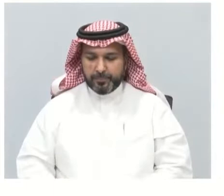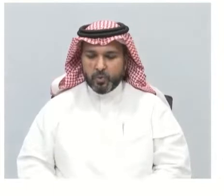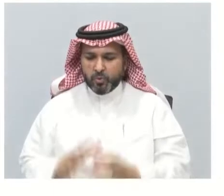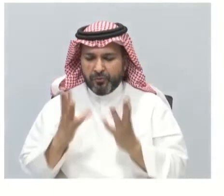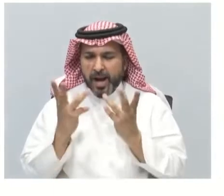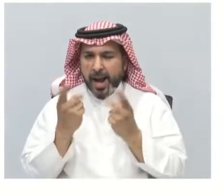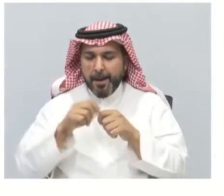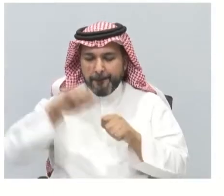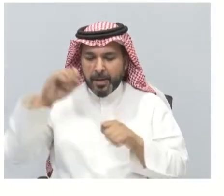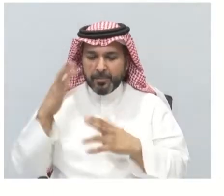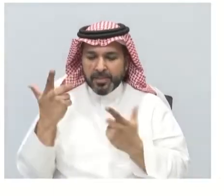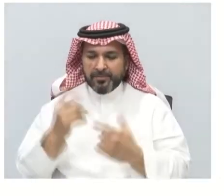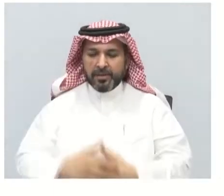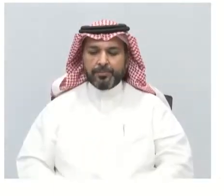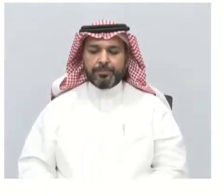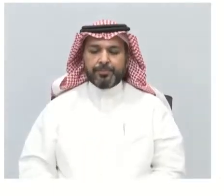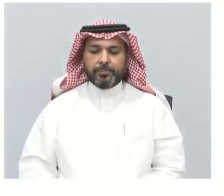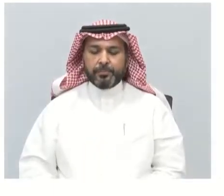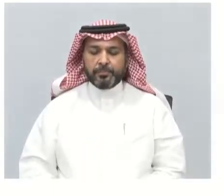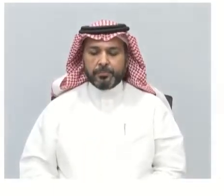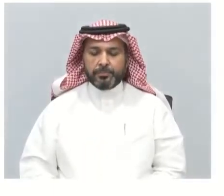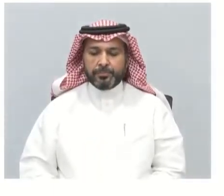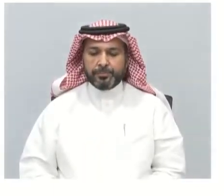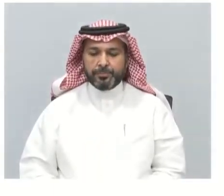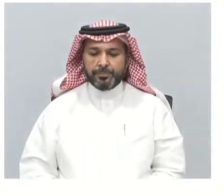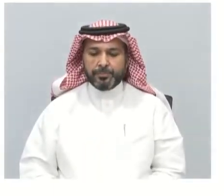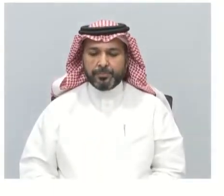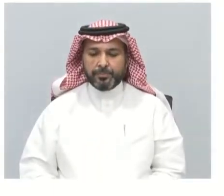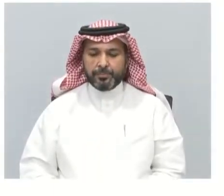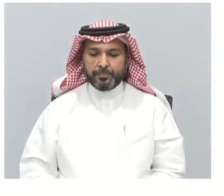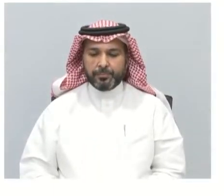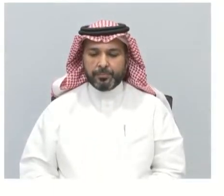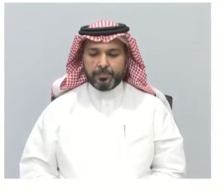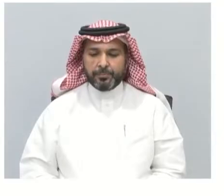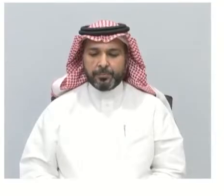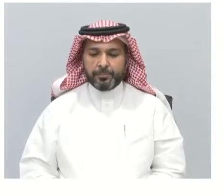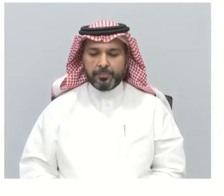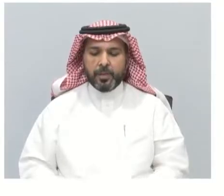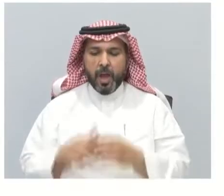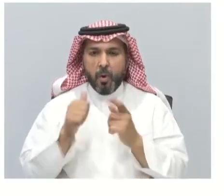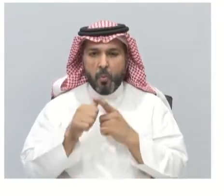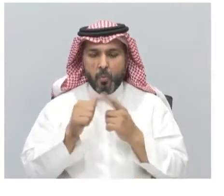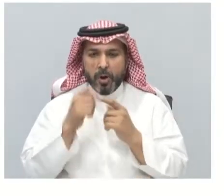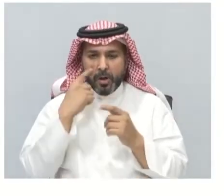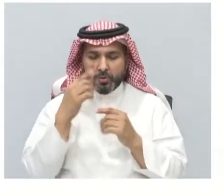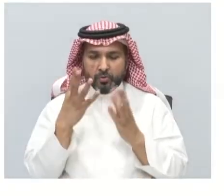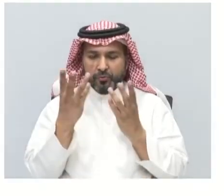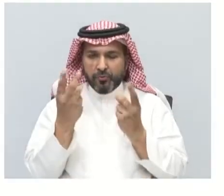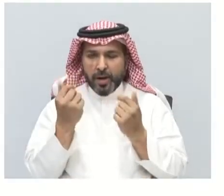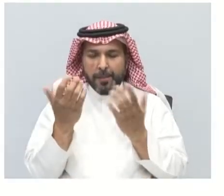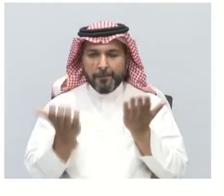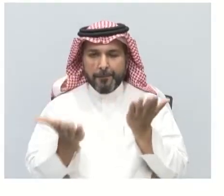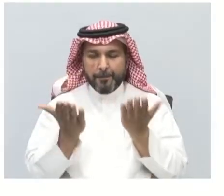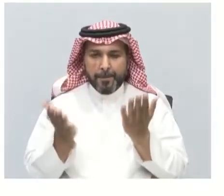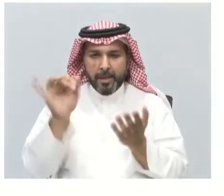السؤال هذا ياتي بخطوات خلونا نقسم خطواتنا عندنا اول خطوه نوجد معادله المستقيم ال